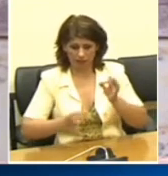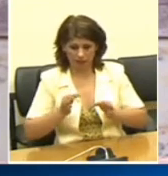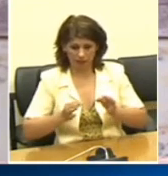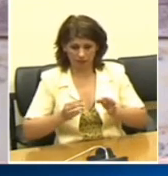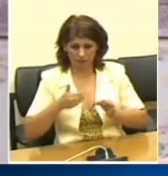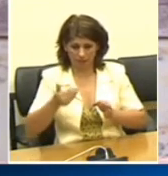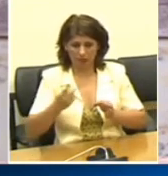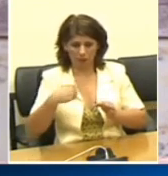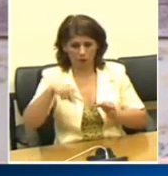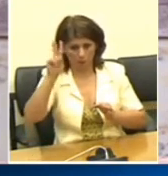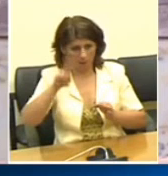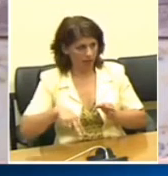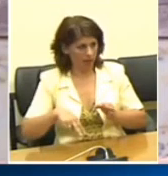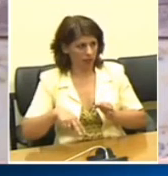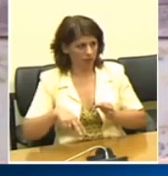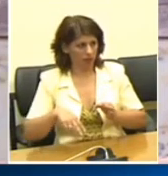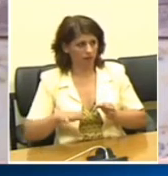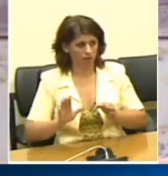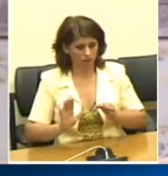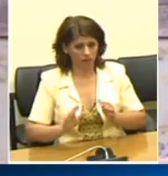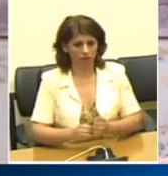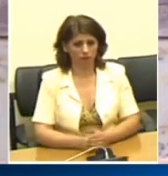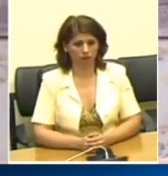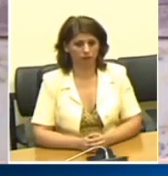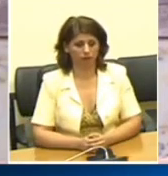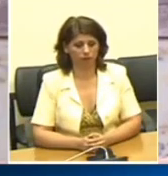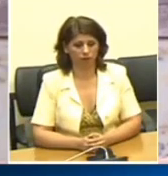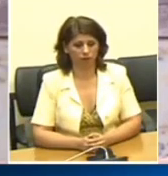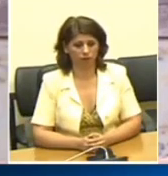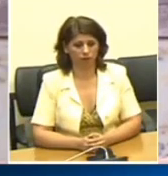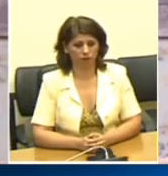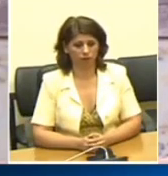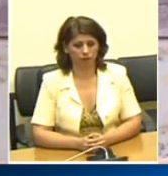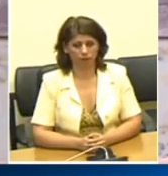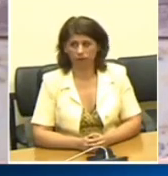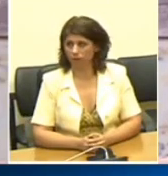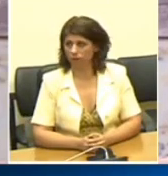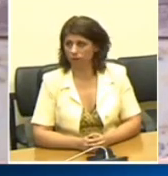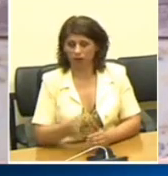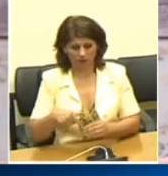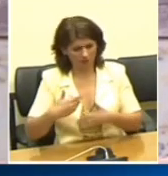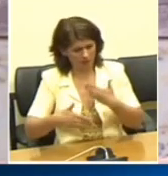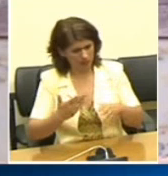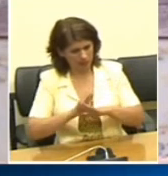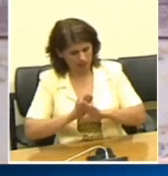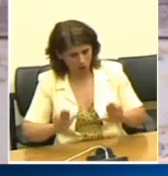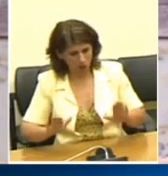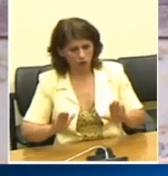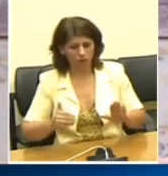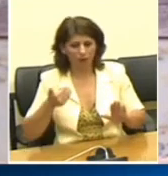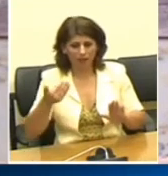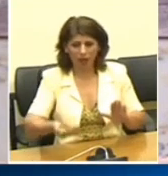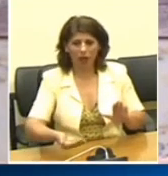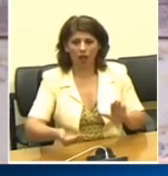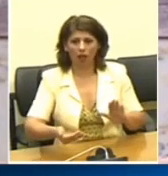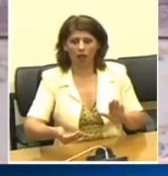διήμερο. Έτσι, μετά και αφού ακολουθούν αυτές οι διαδικασίες